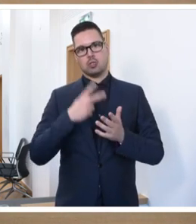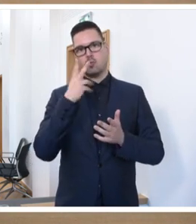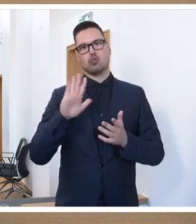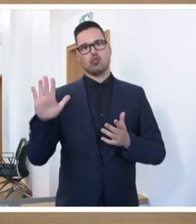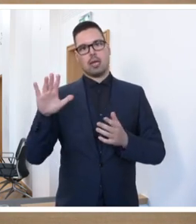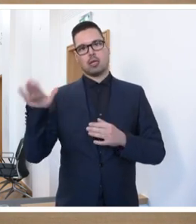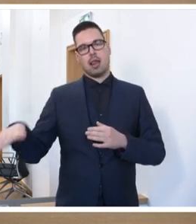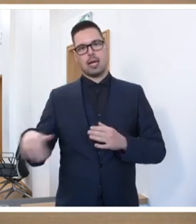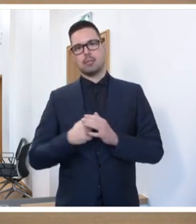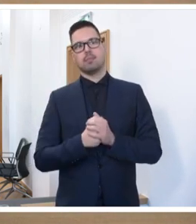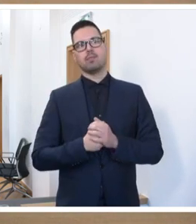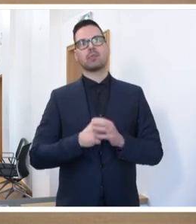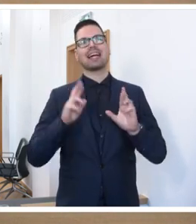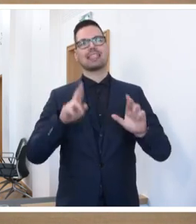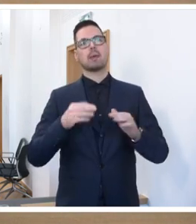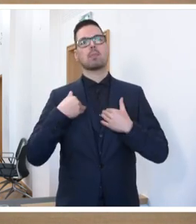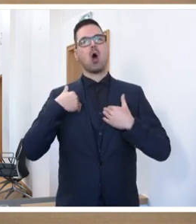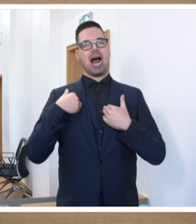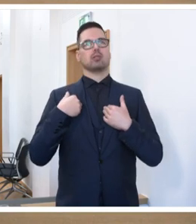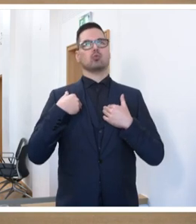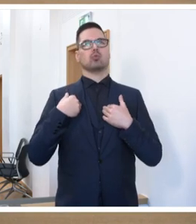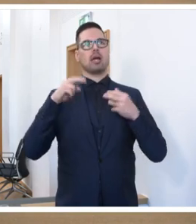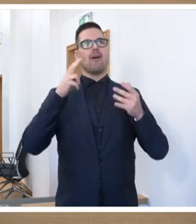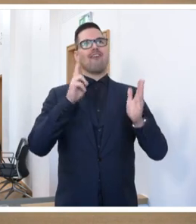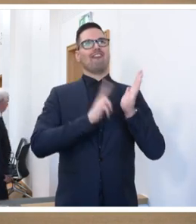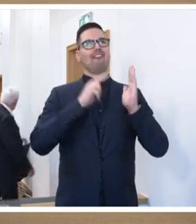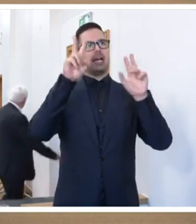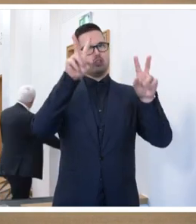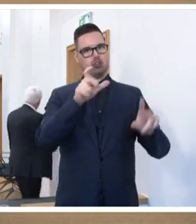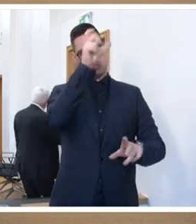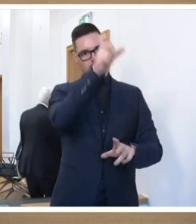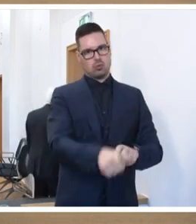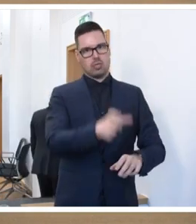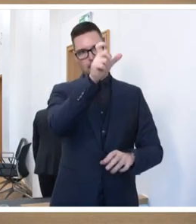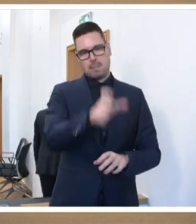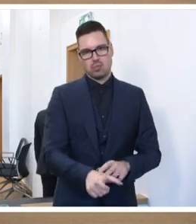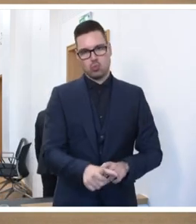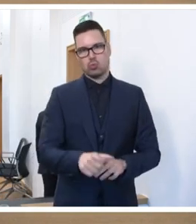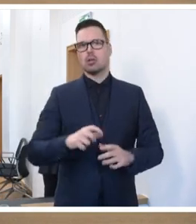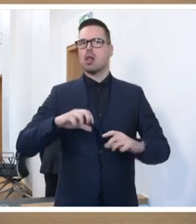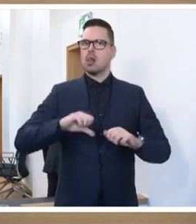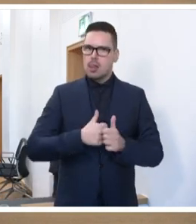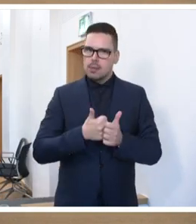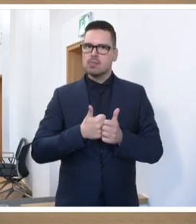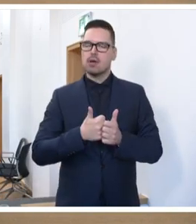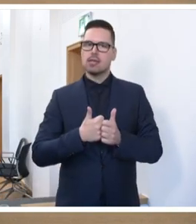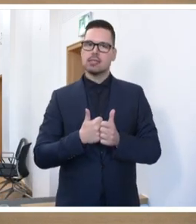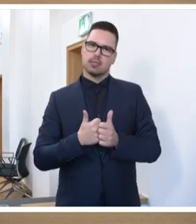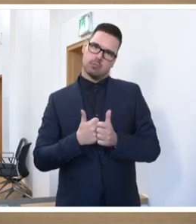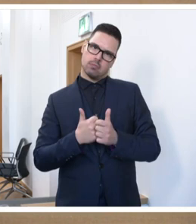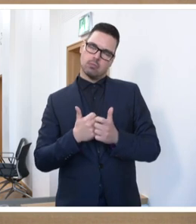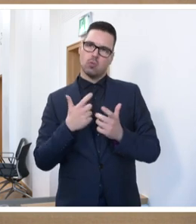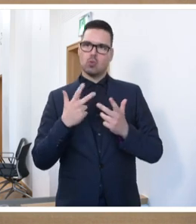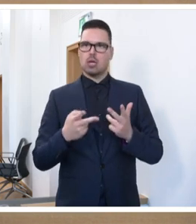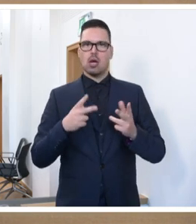heißt es, Respekt bedeutet Achtung oder Wertschätzung gegenüber einer Person, einer Meinung oder Lebensweise, ohne notwendiger die